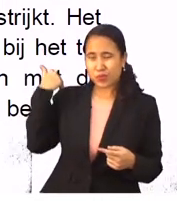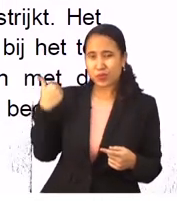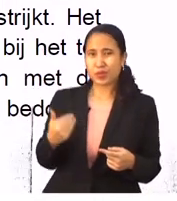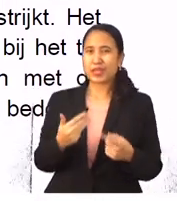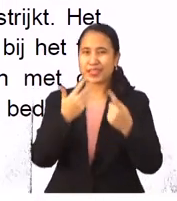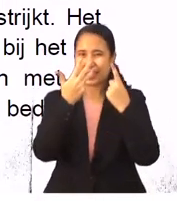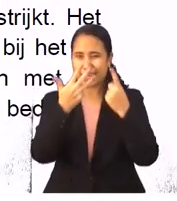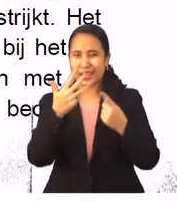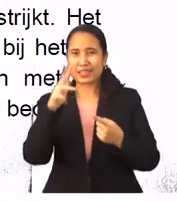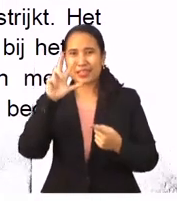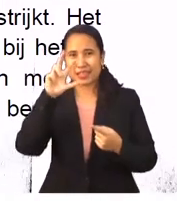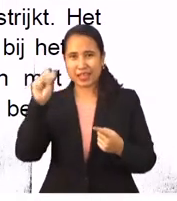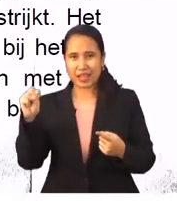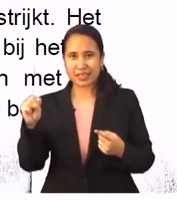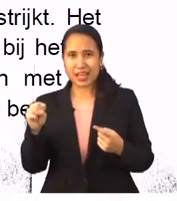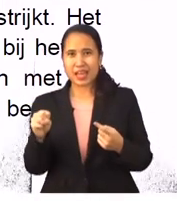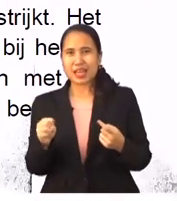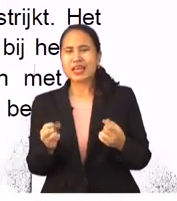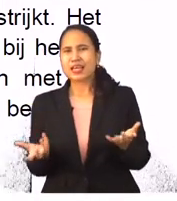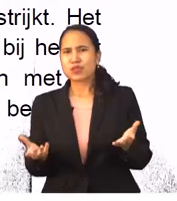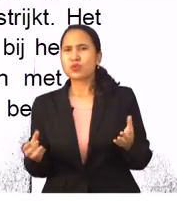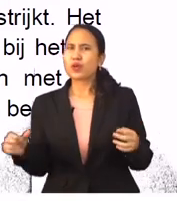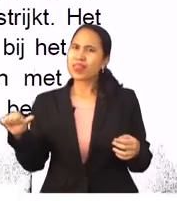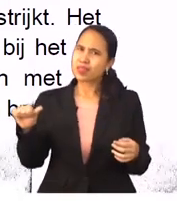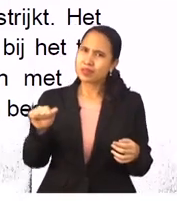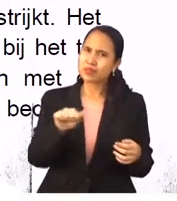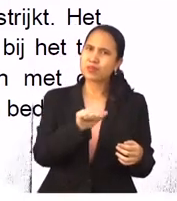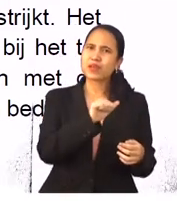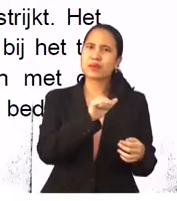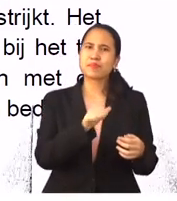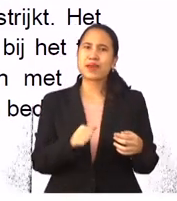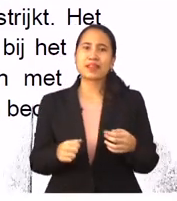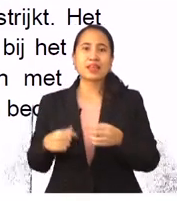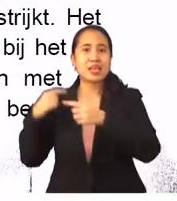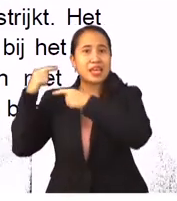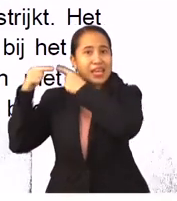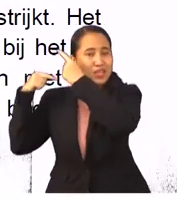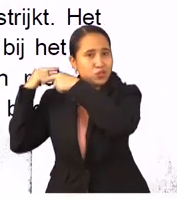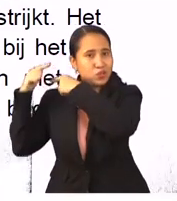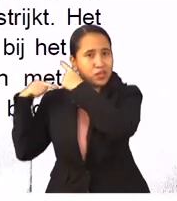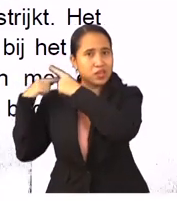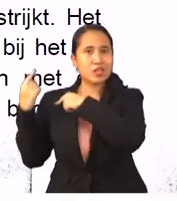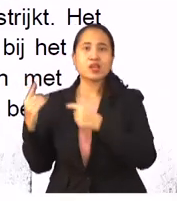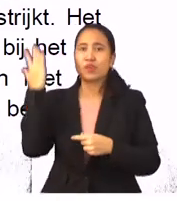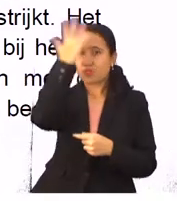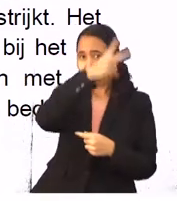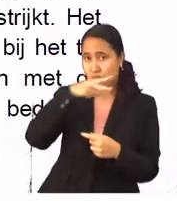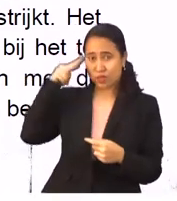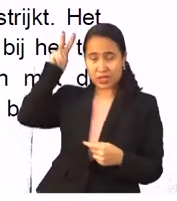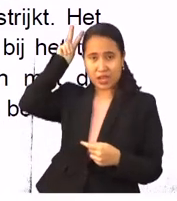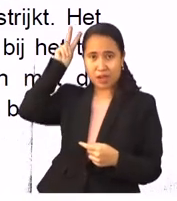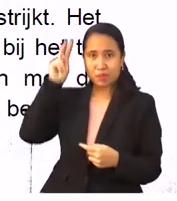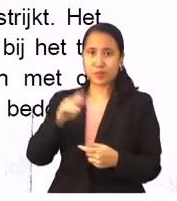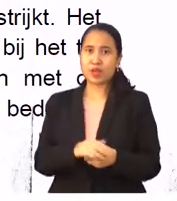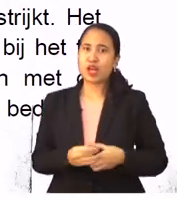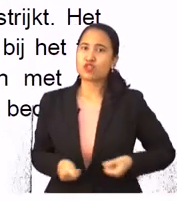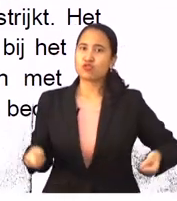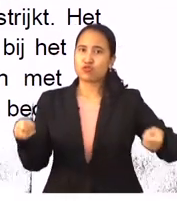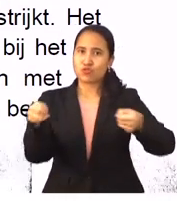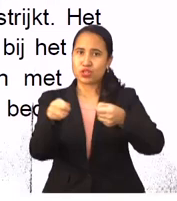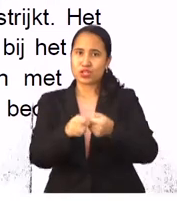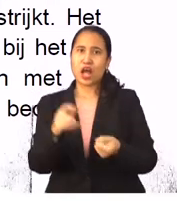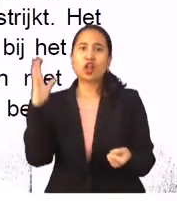volk van Suriname, waarin ingrijpende staatkundige, bestuurlijke, sociaal-economische en